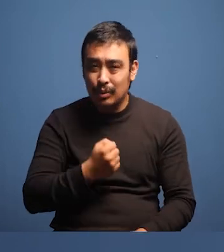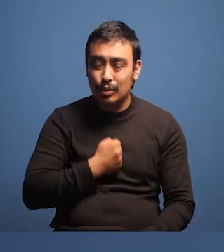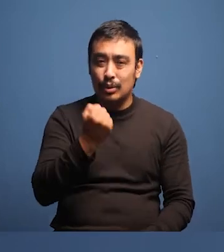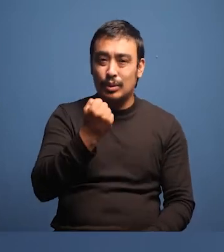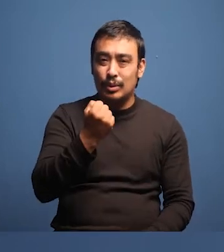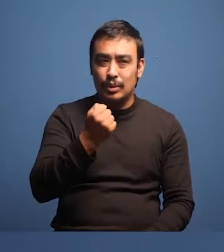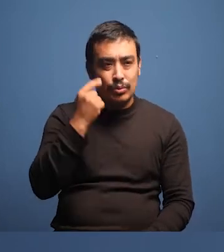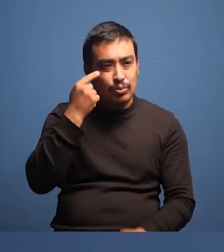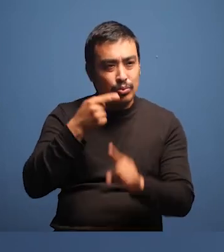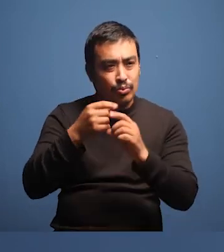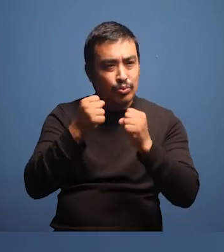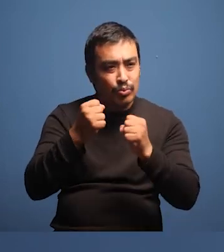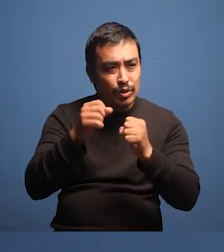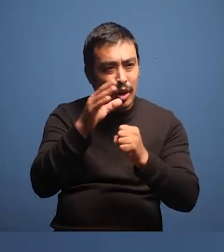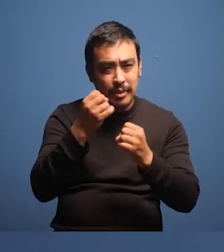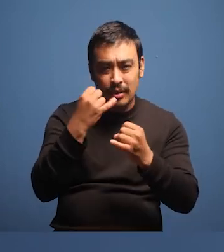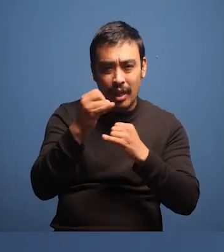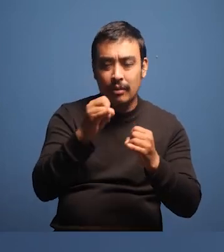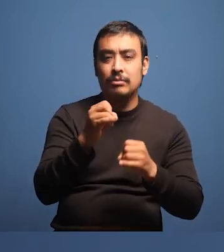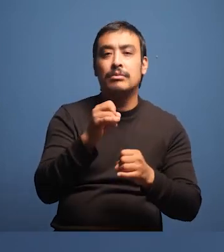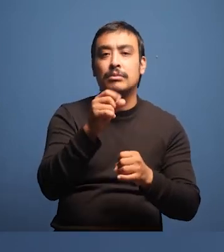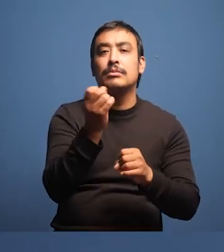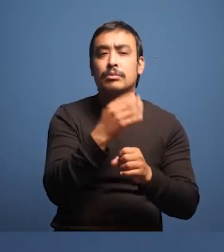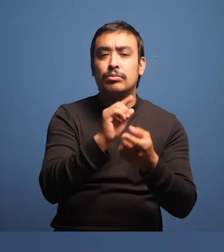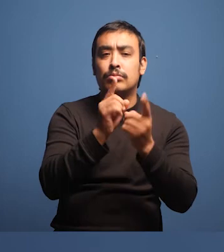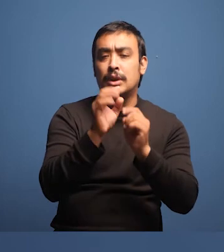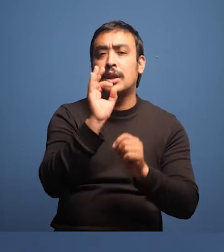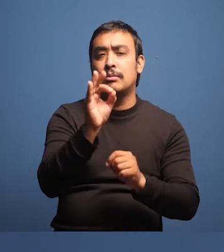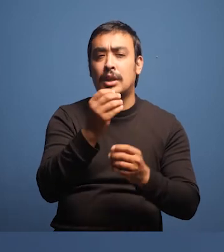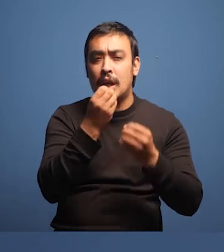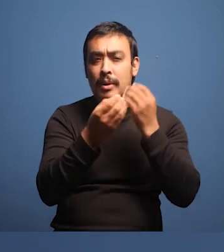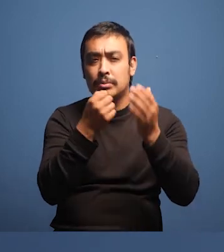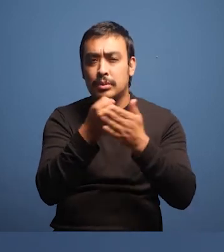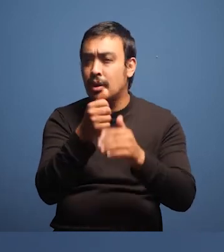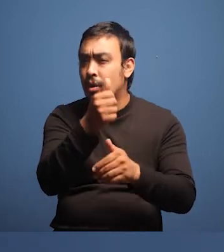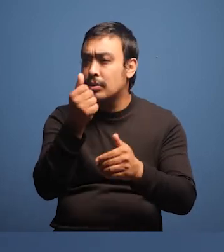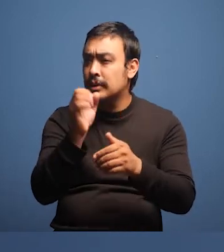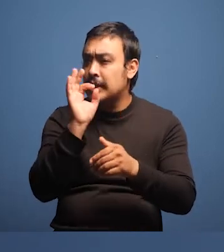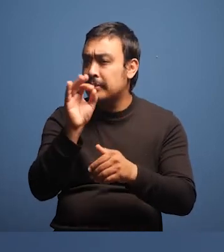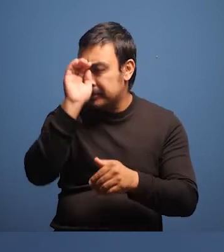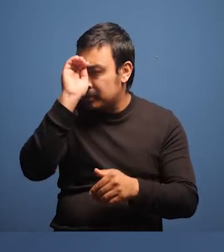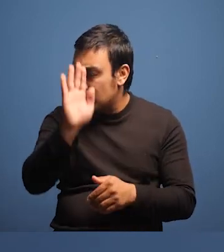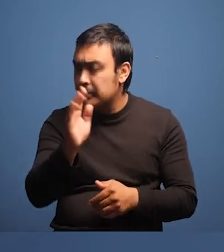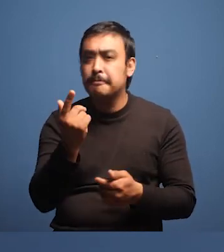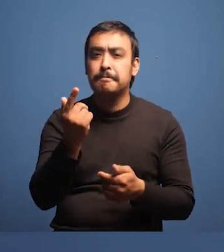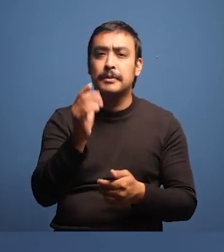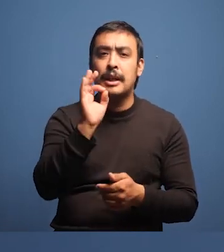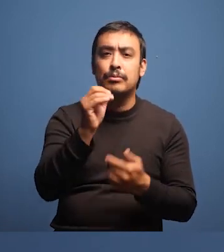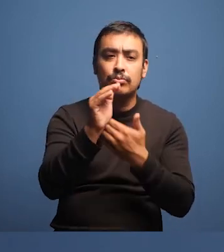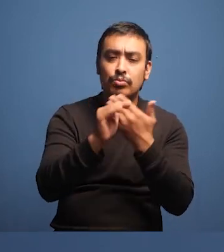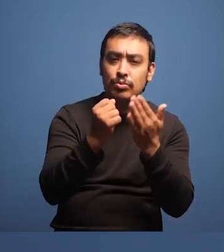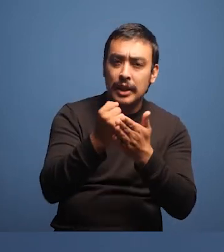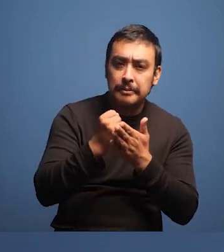पोजिटिभ एनर्जीहरू चाहिँ सबै नेगेटिभतिर लाने, बरु त्यसको सट्टामा एउटा गुड भोइस बन्ने होइन, ताकि त्यसले अरूलाई केही राम्रो म्यासेजहरू जान सकोस् न। किनभने धेरै